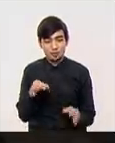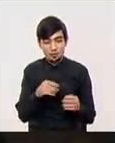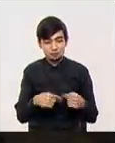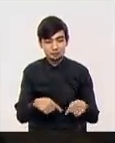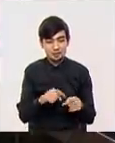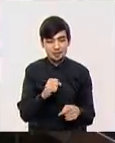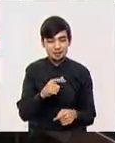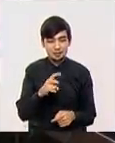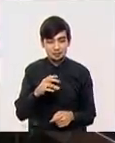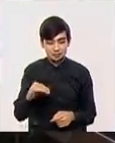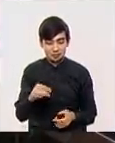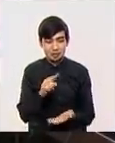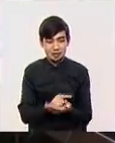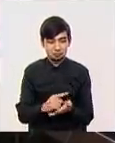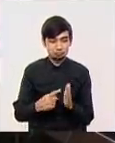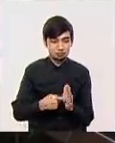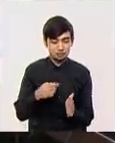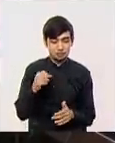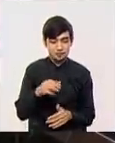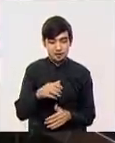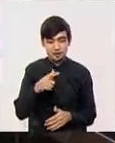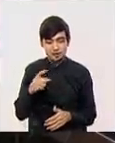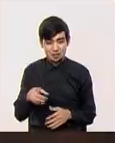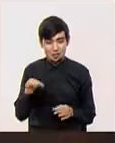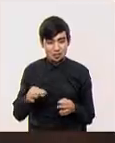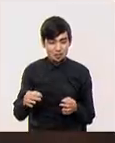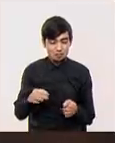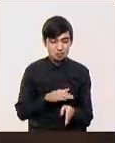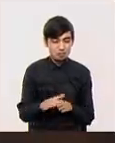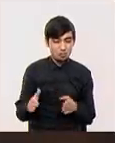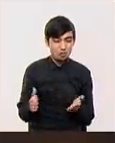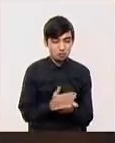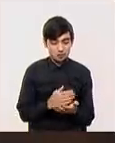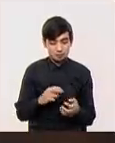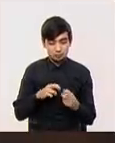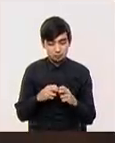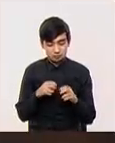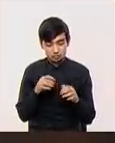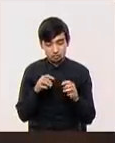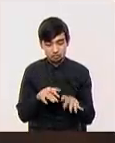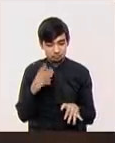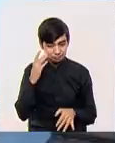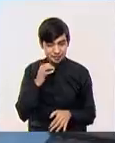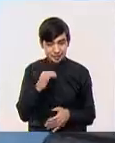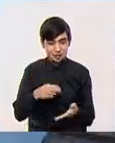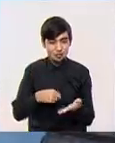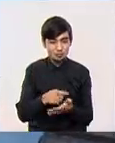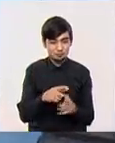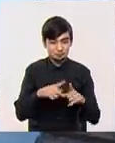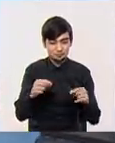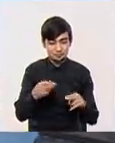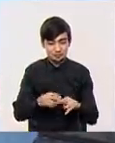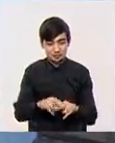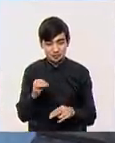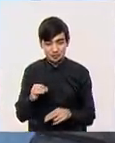қазір домофон ақысын міндетті коммуналдық төлем қызметінен түбегейлі алып тастау мәселесін таразылап жатыр екен. Айтуынша сатып алынған құрылғы